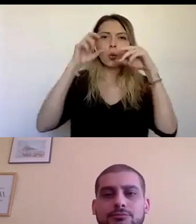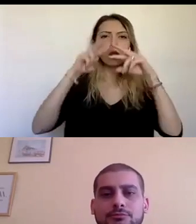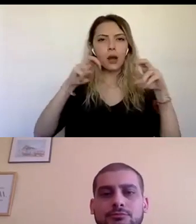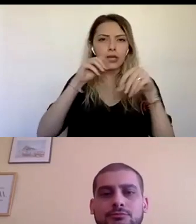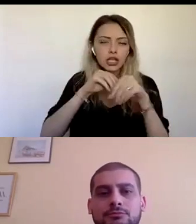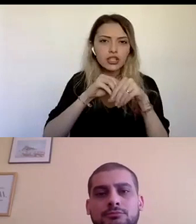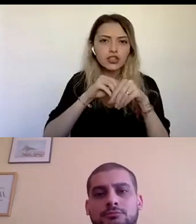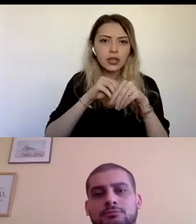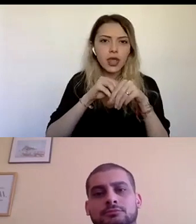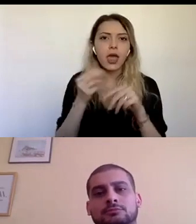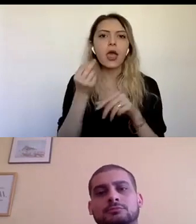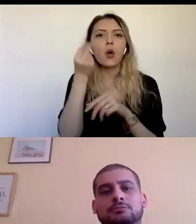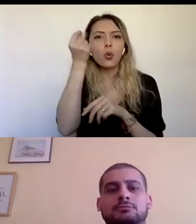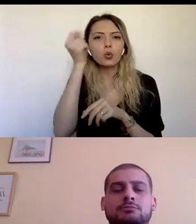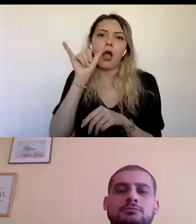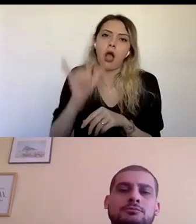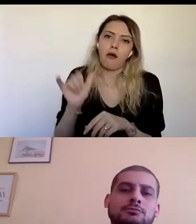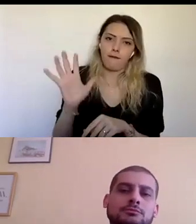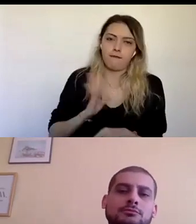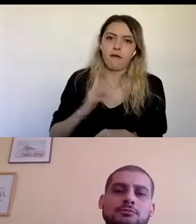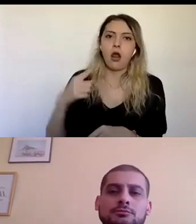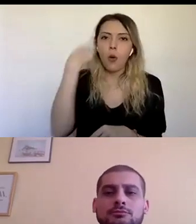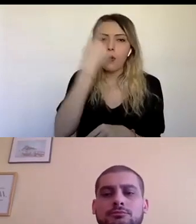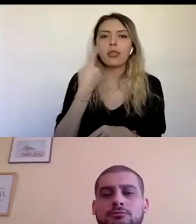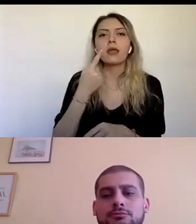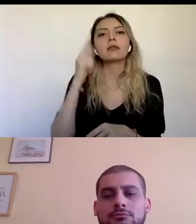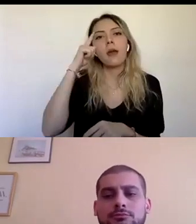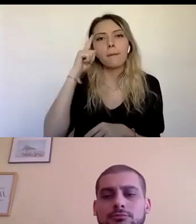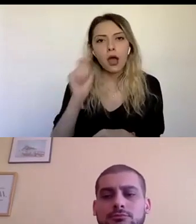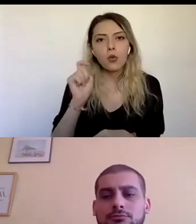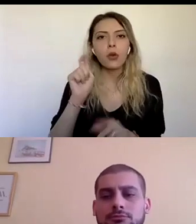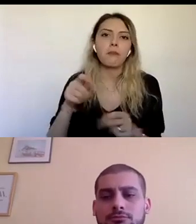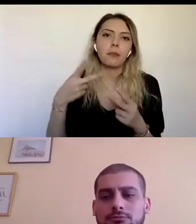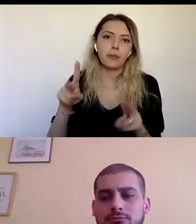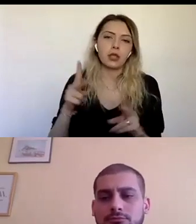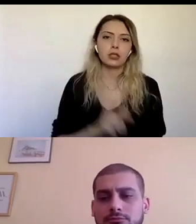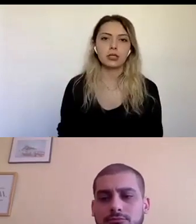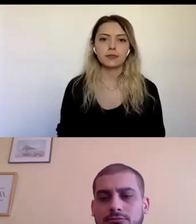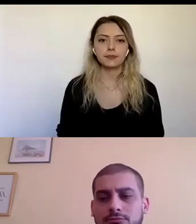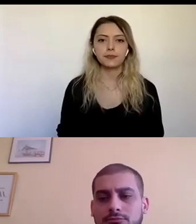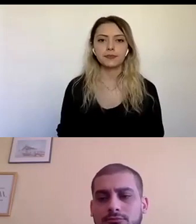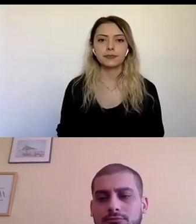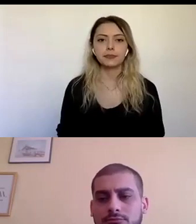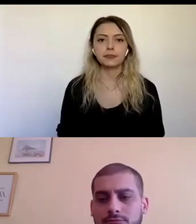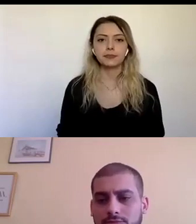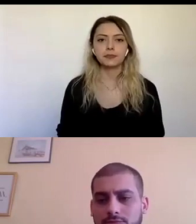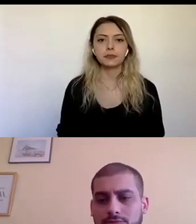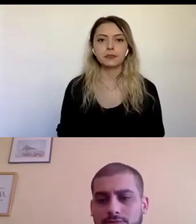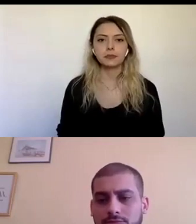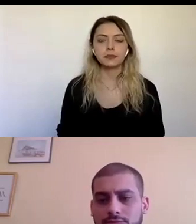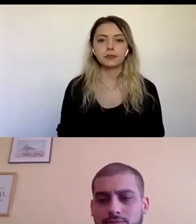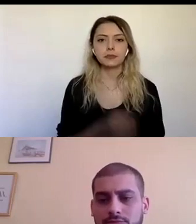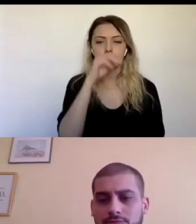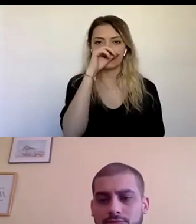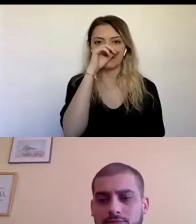yani fotoğrafınız, geçtiği bir haber hepsi unutulma hakkı kapsamında başvuru kaldırma sürecine girebiliyorsunuz. Bu arada Web Archive aslında